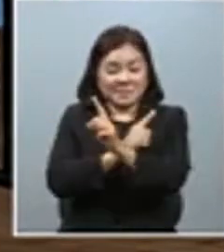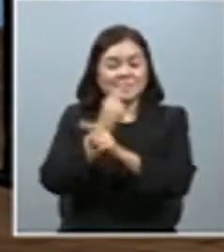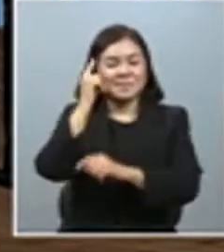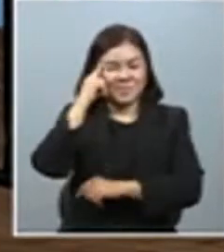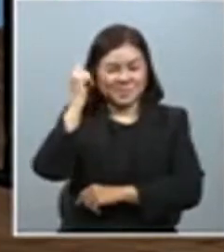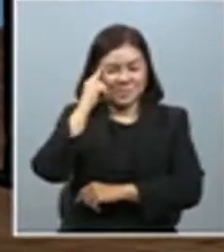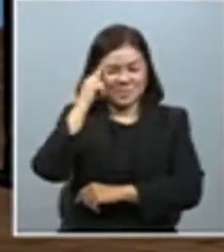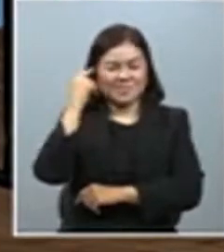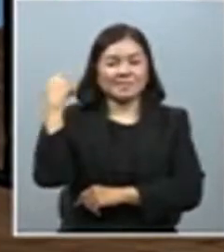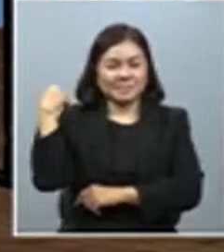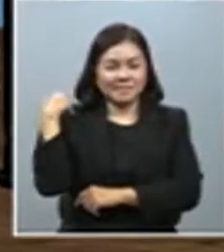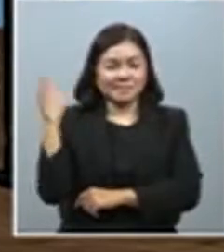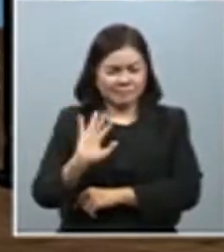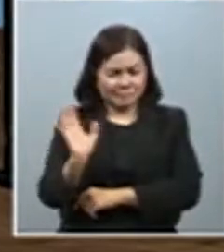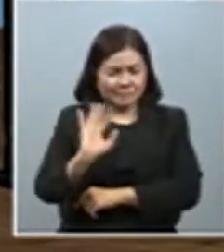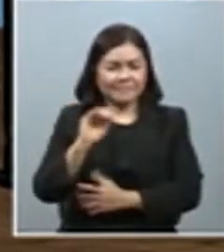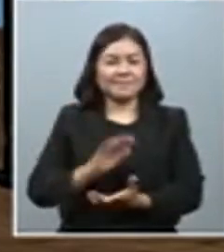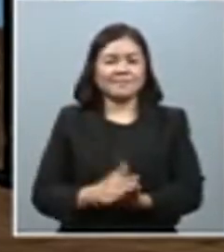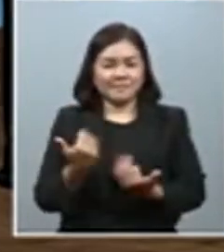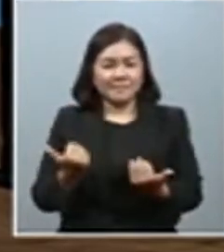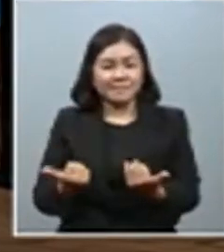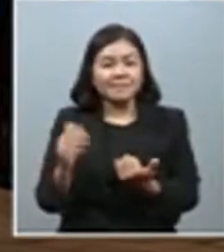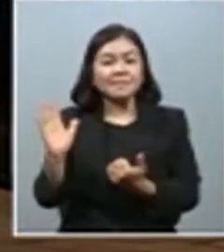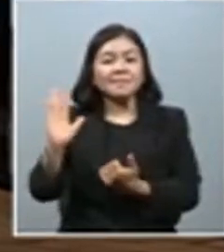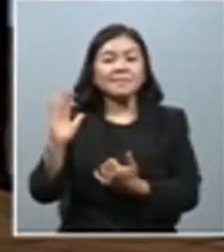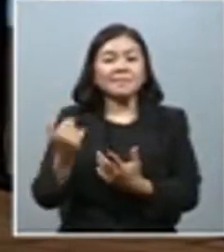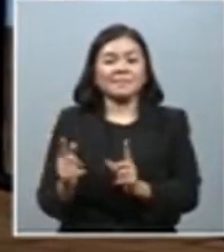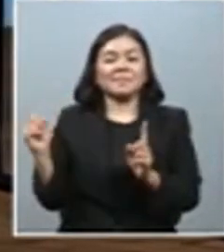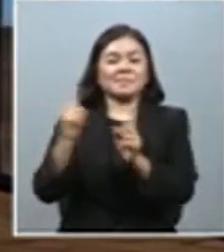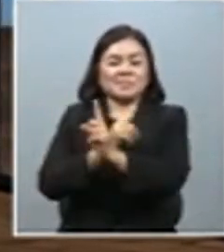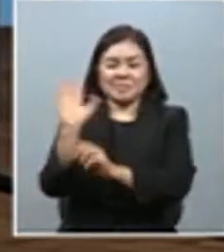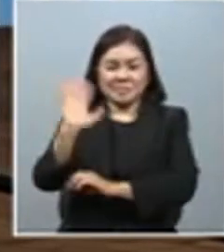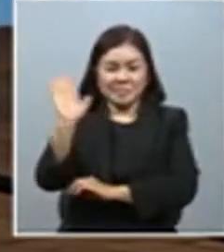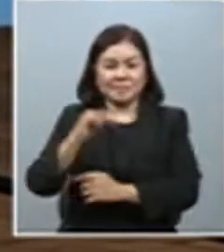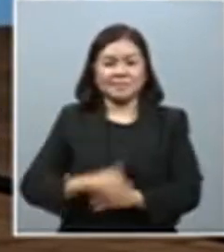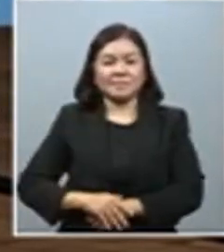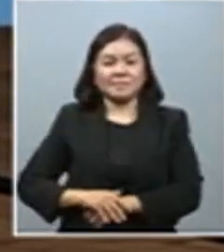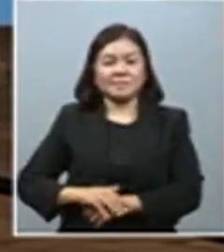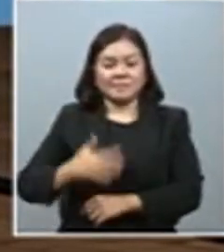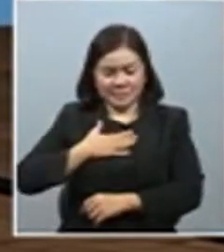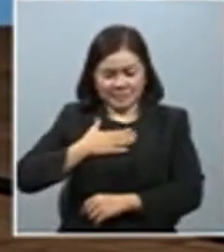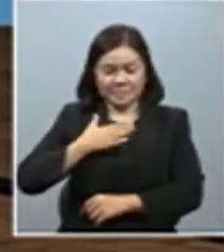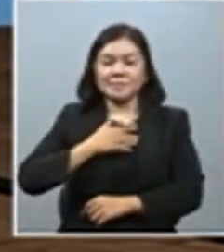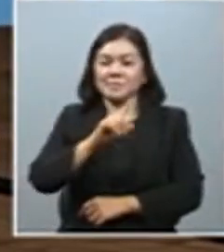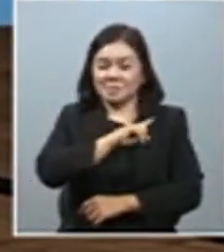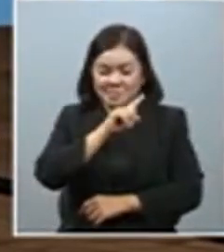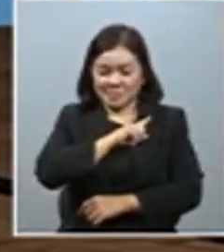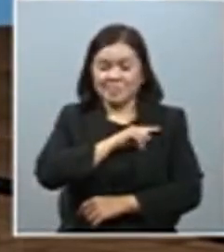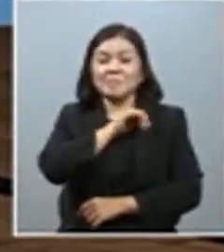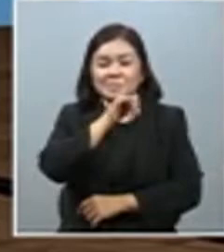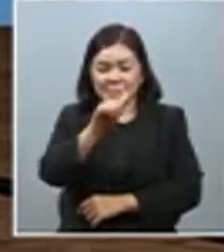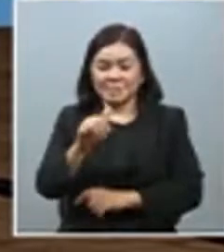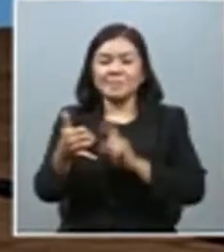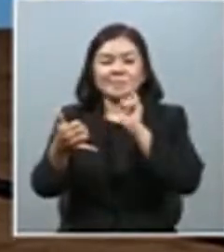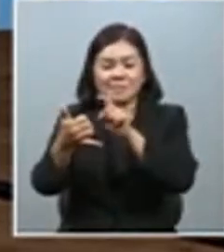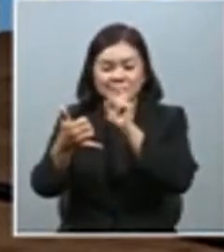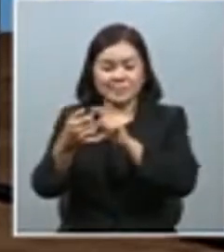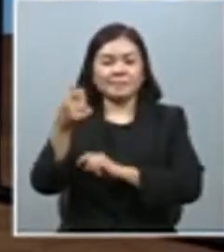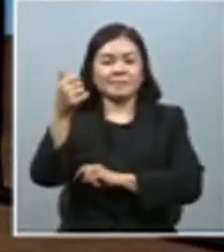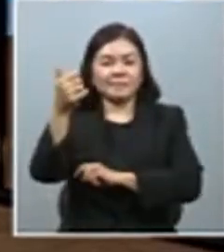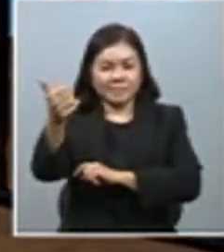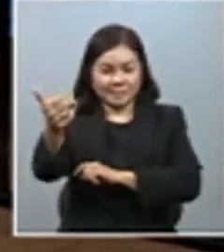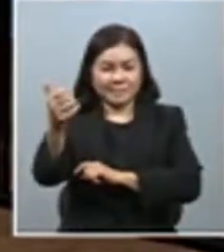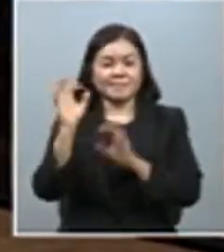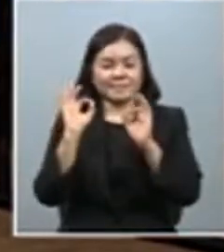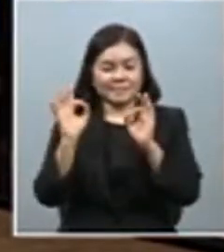ม่ไม่ได้ค่ะน้องนีน่าฝากมาบอกนะคะบอกว่าพี่จุ๋มขาจัดไปเลยค่ะหนูให้ค่ะหนูอนุญ